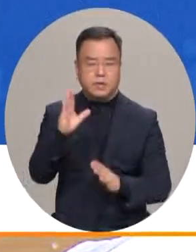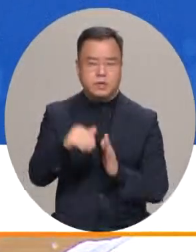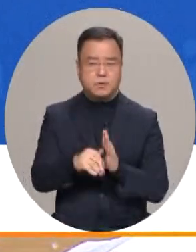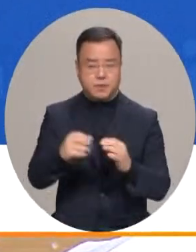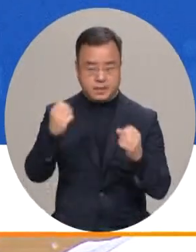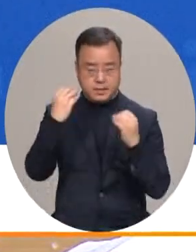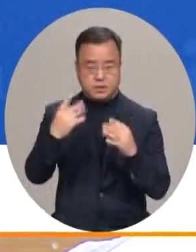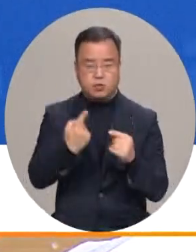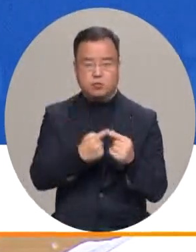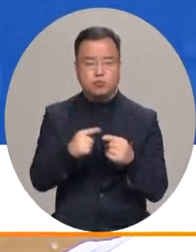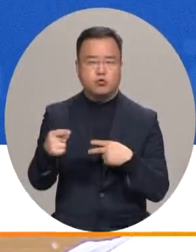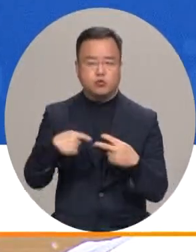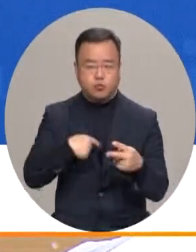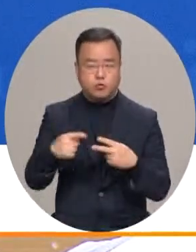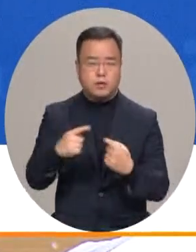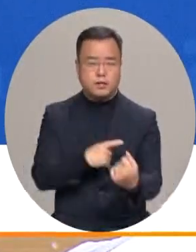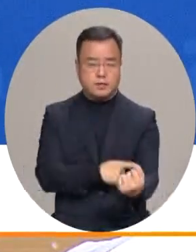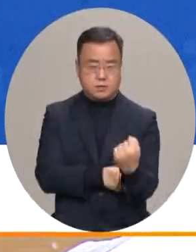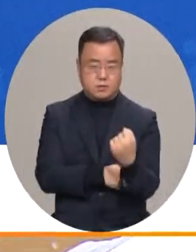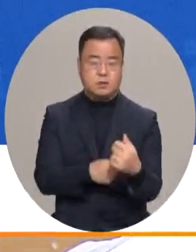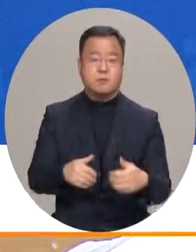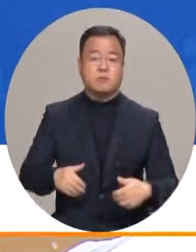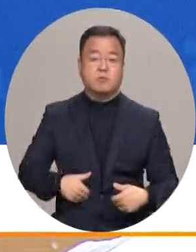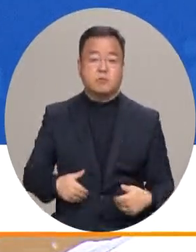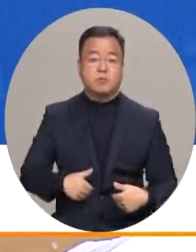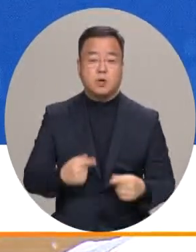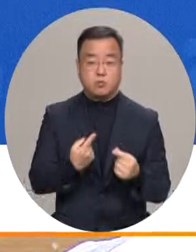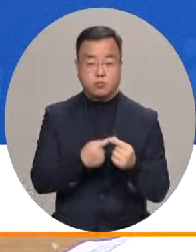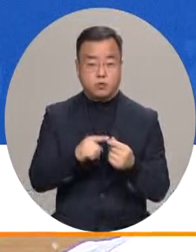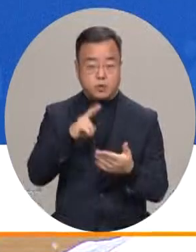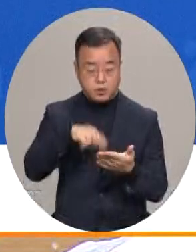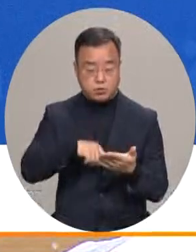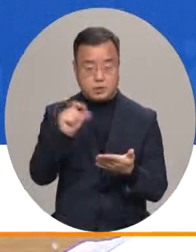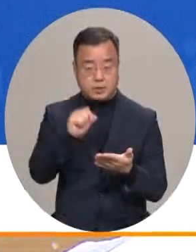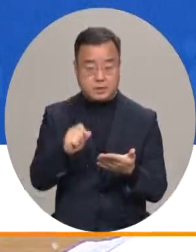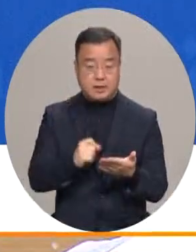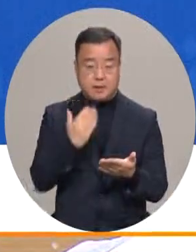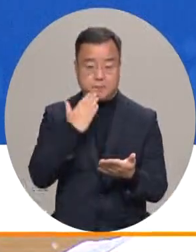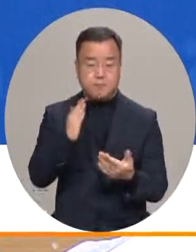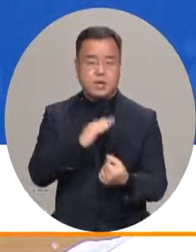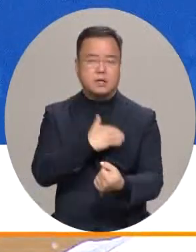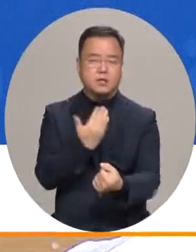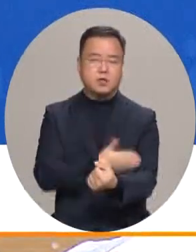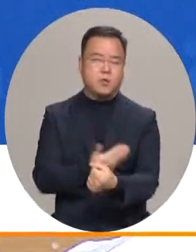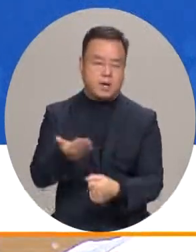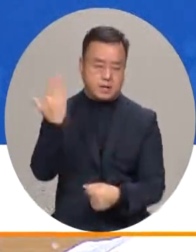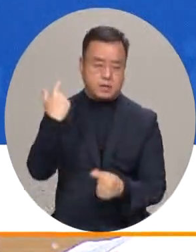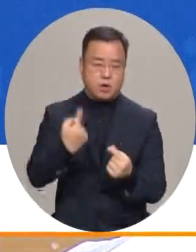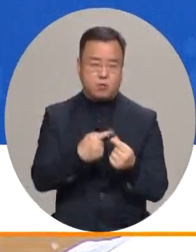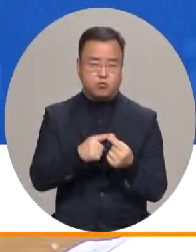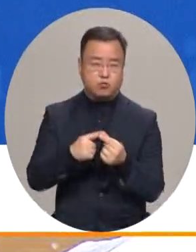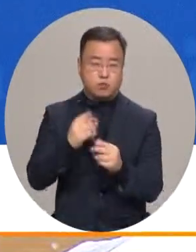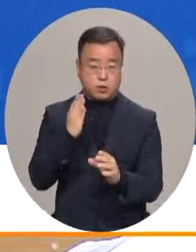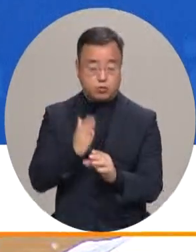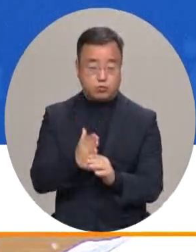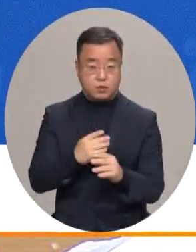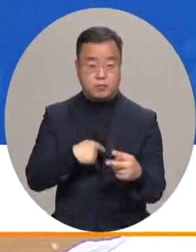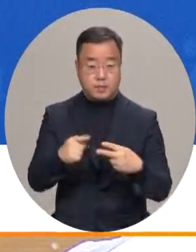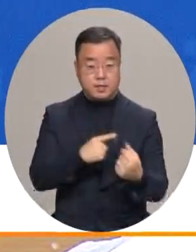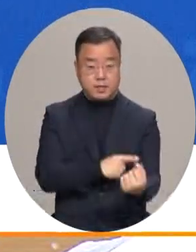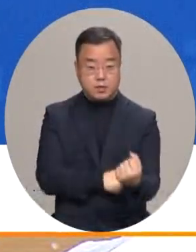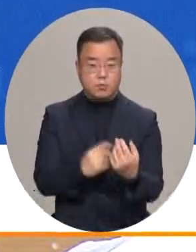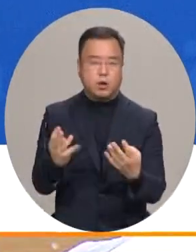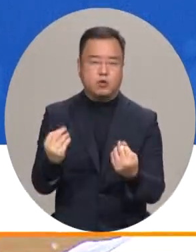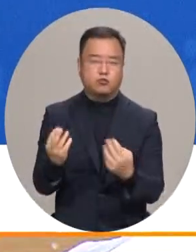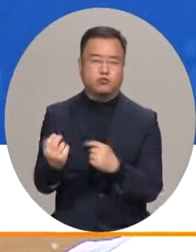문의예요 즉 리터러시를 요구합니다 문자를 읽고 쓸 수 있는 능력인 기 문자 중심의 리터러시 수리력을